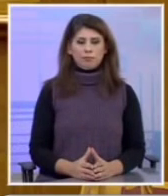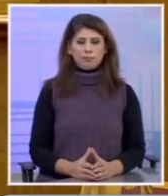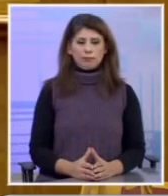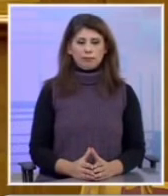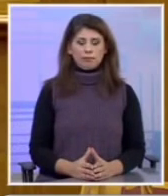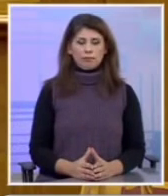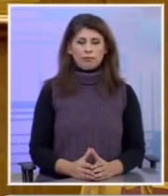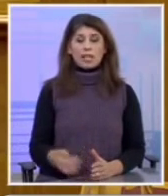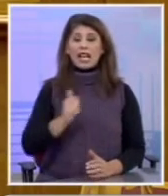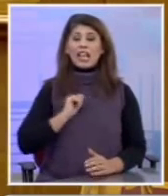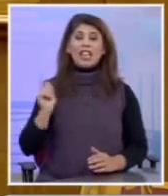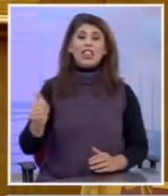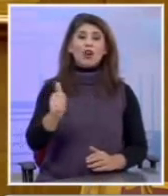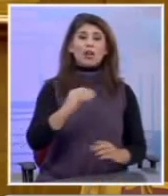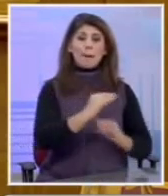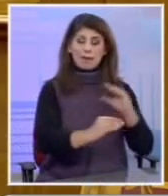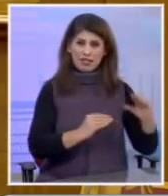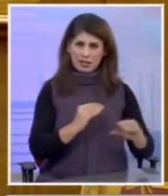Οι ιδιώτες επενδυτές,